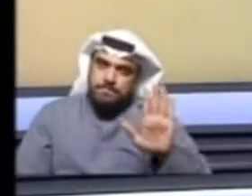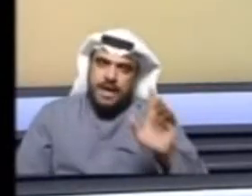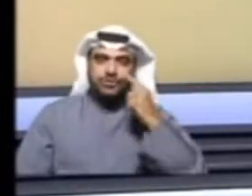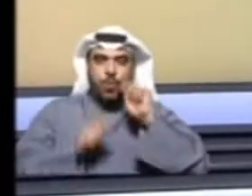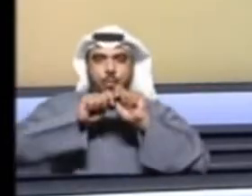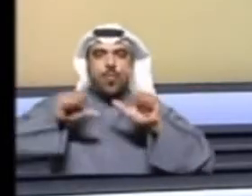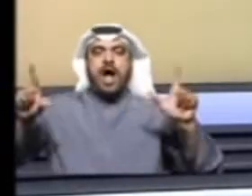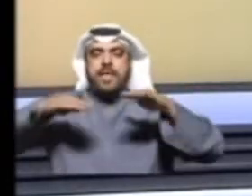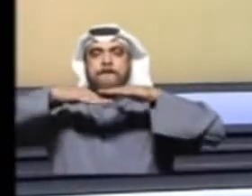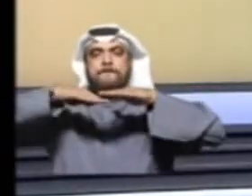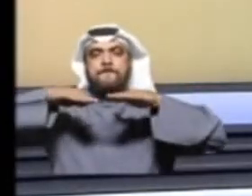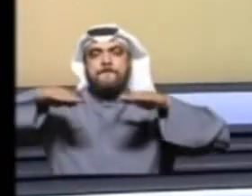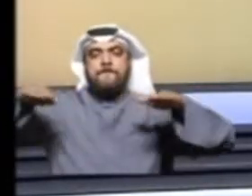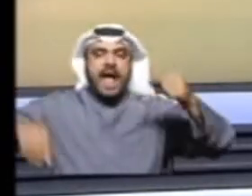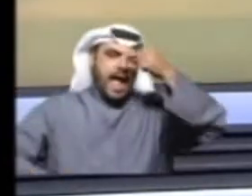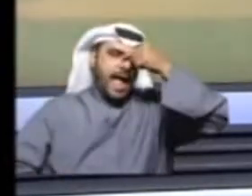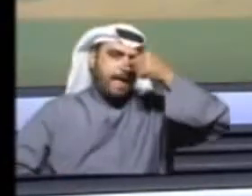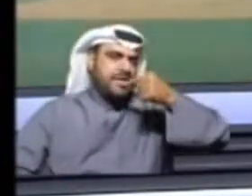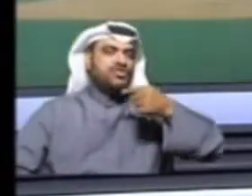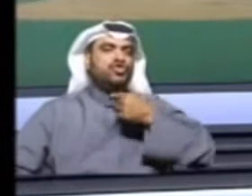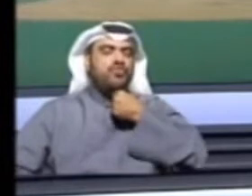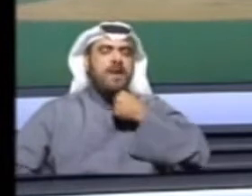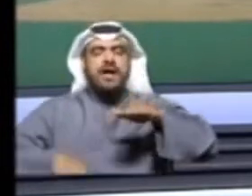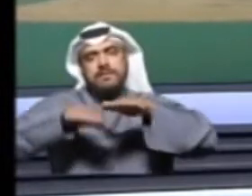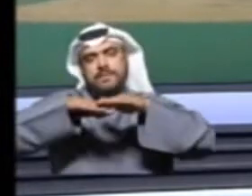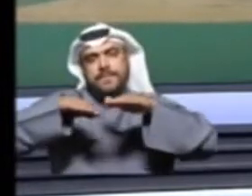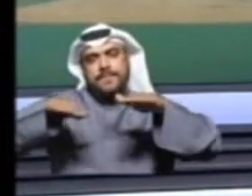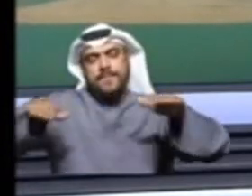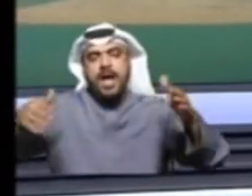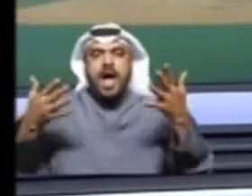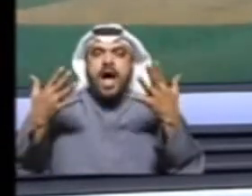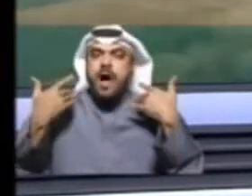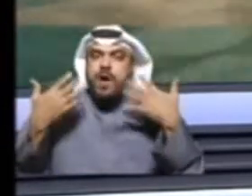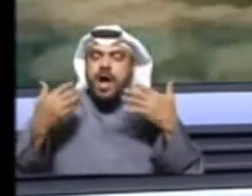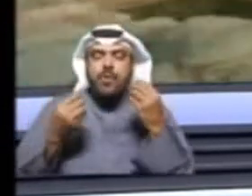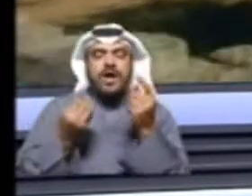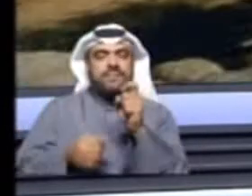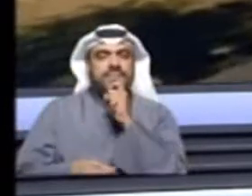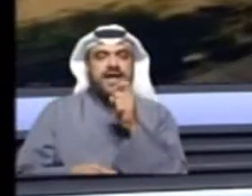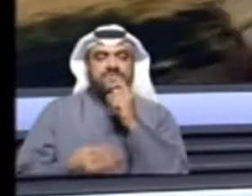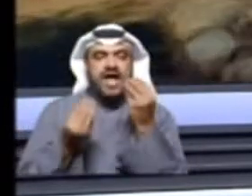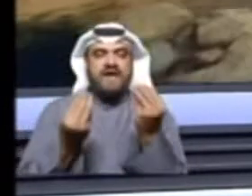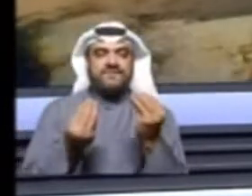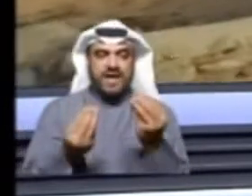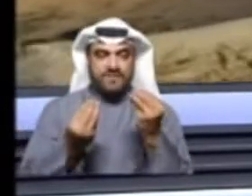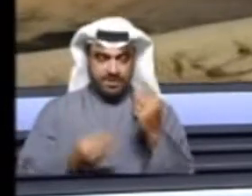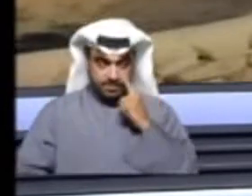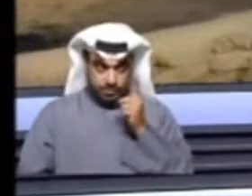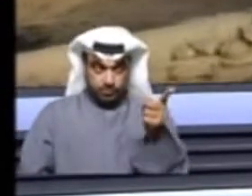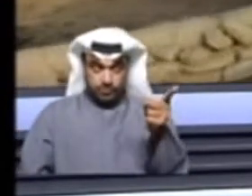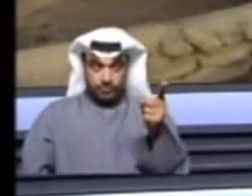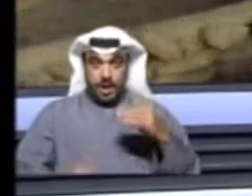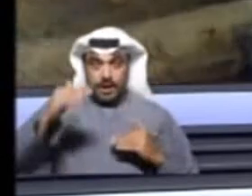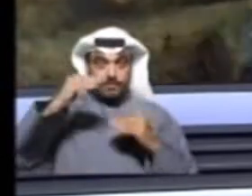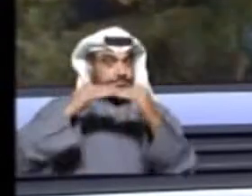تكون معتدلة في عطلة نهاية هذا الأسبوع. تكونات بعض السحب راح يكون متواجد ويانا، العظمى متوقع 28